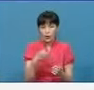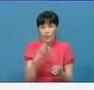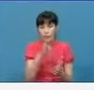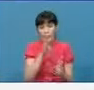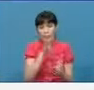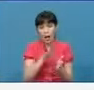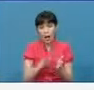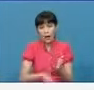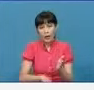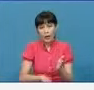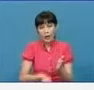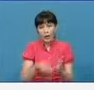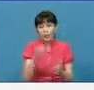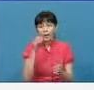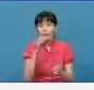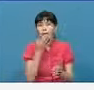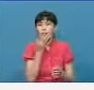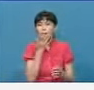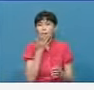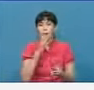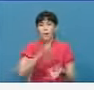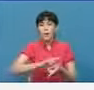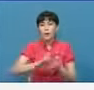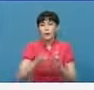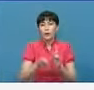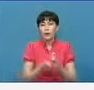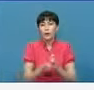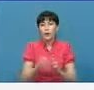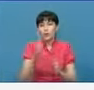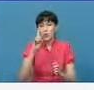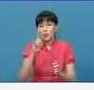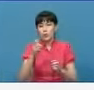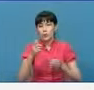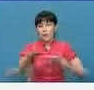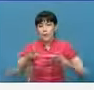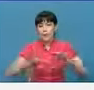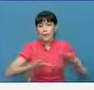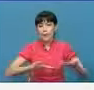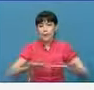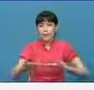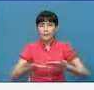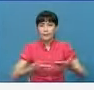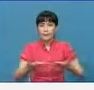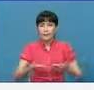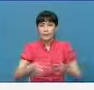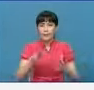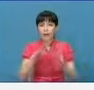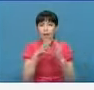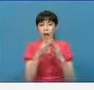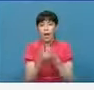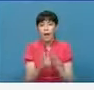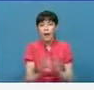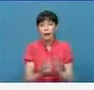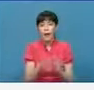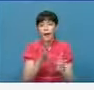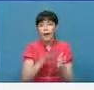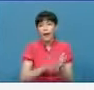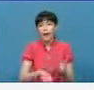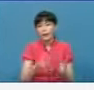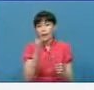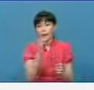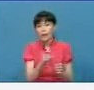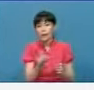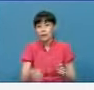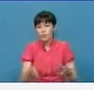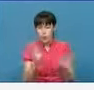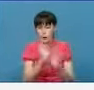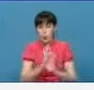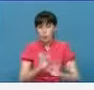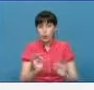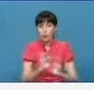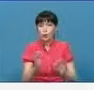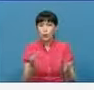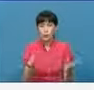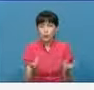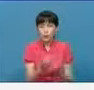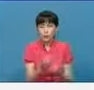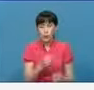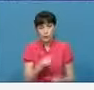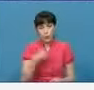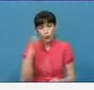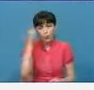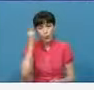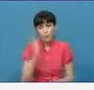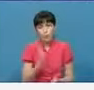отырып, бізде былайша айтқан кезде осы 100 нақты қадамды ауылдағы қарапайым халықтың түсіндіру жұмысын жүргізіп